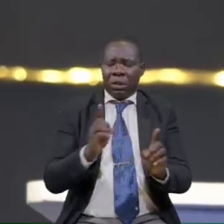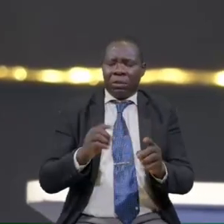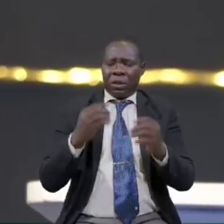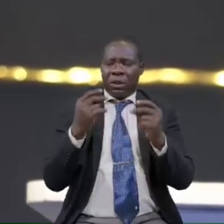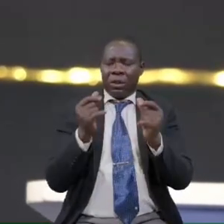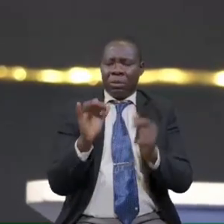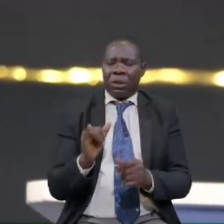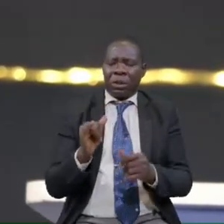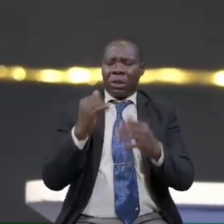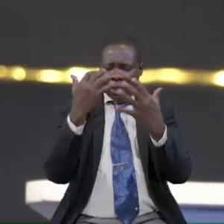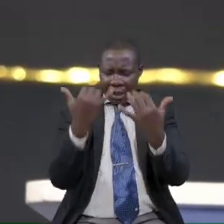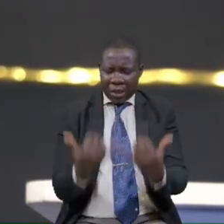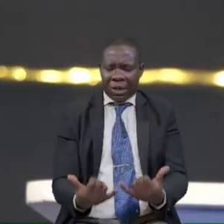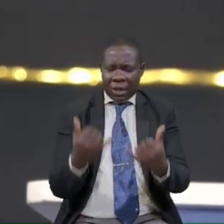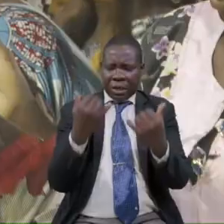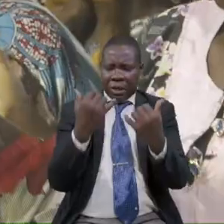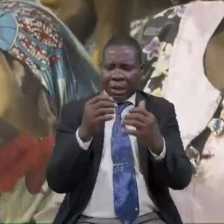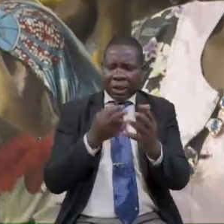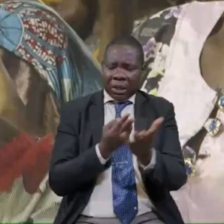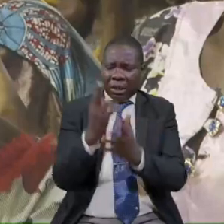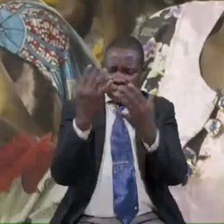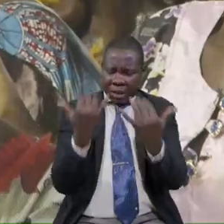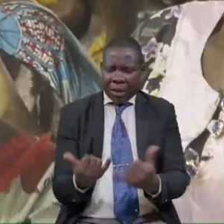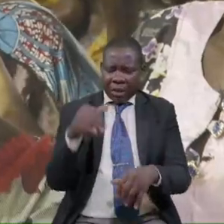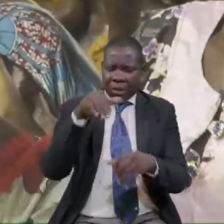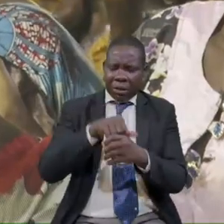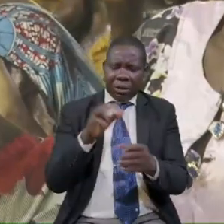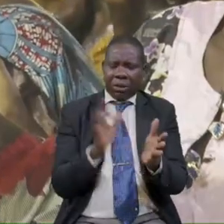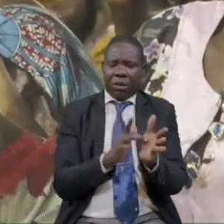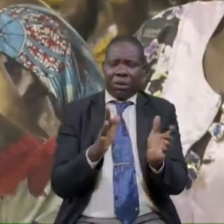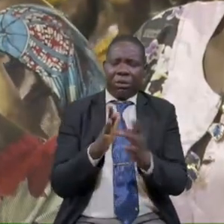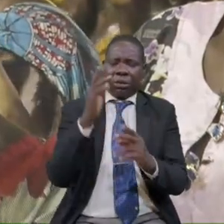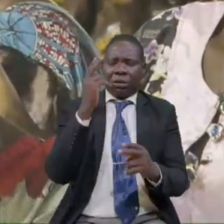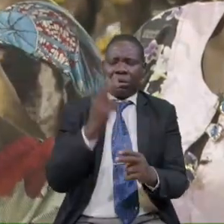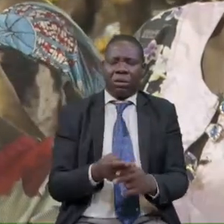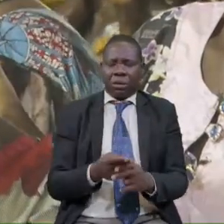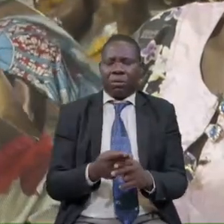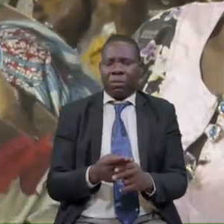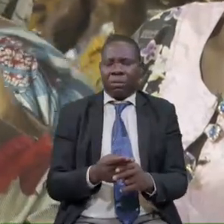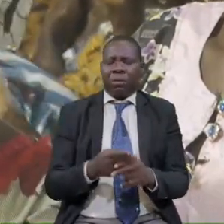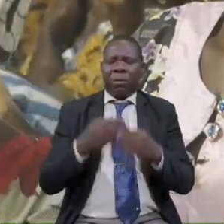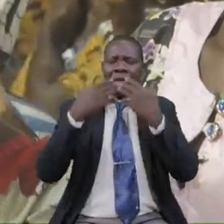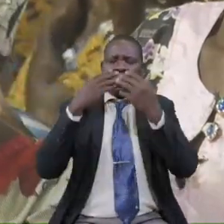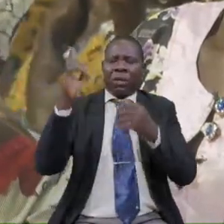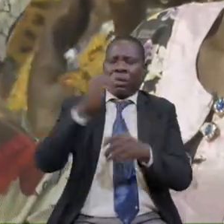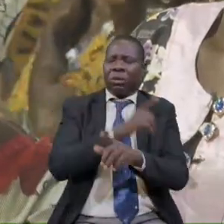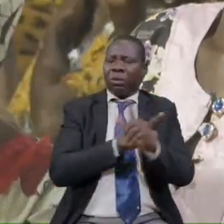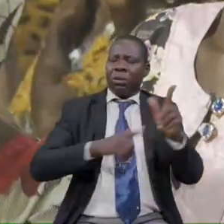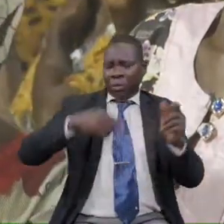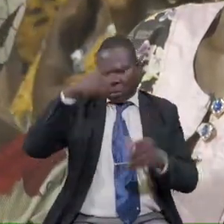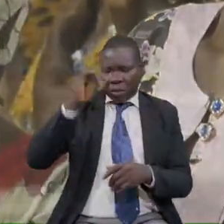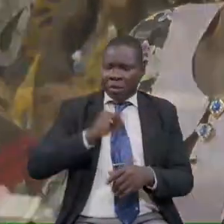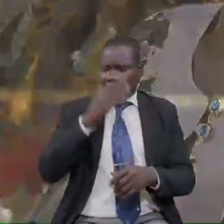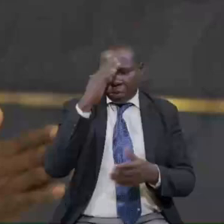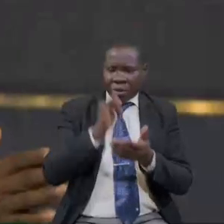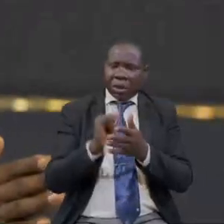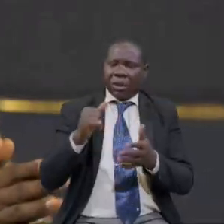instantanément maintenant au nom de Jésus-Christ. Merci Seigneur, parce que je sais que c'est